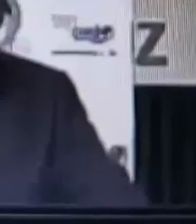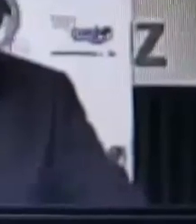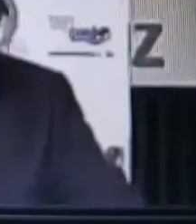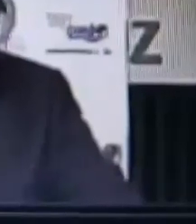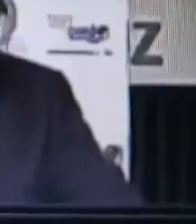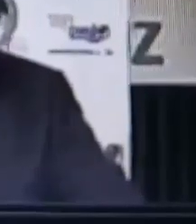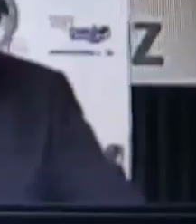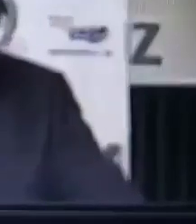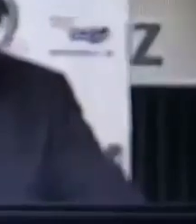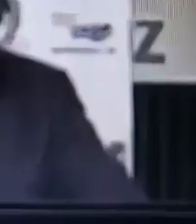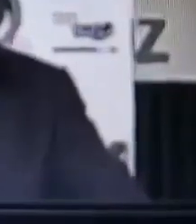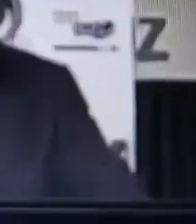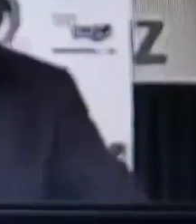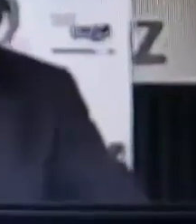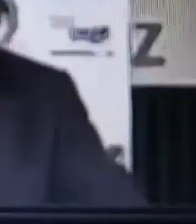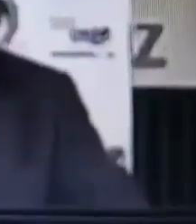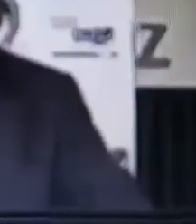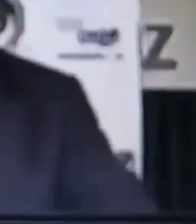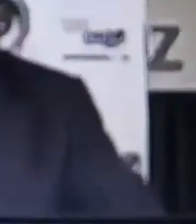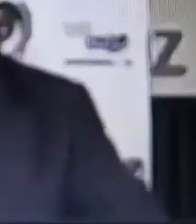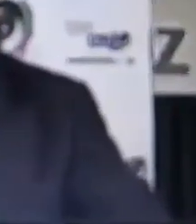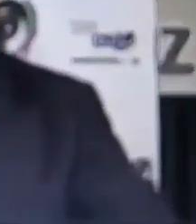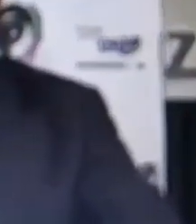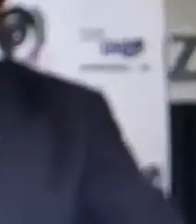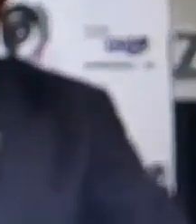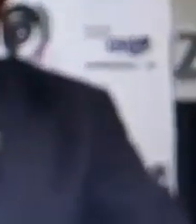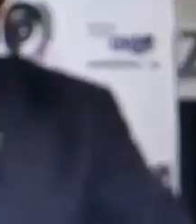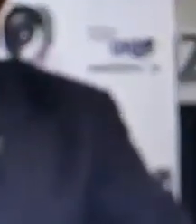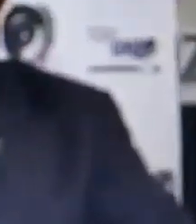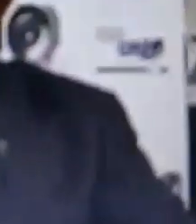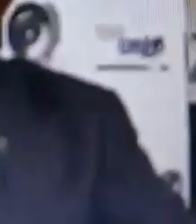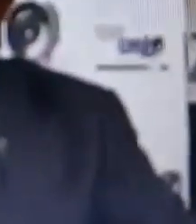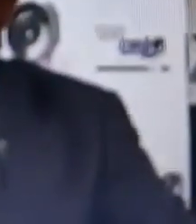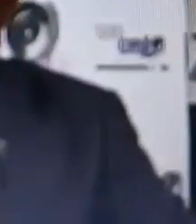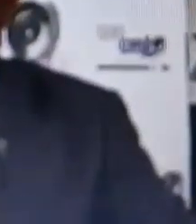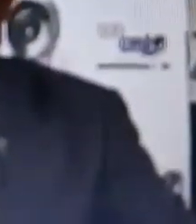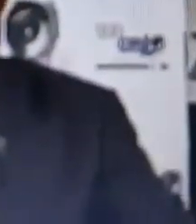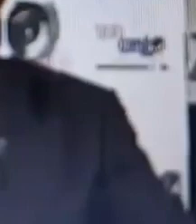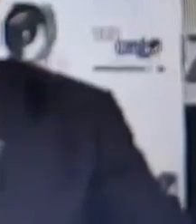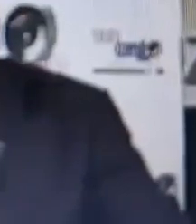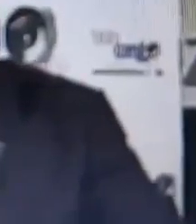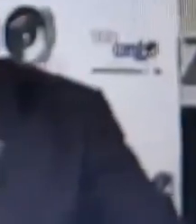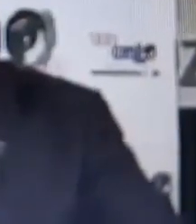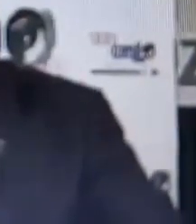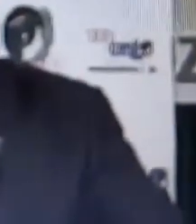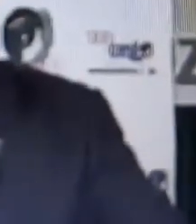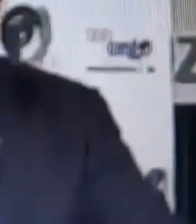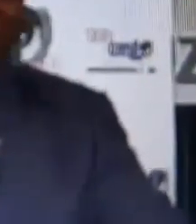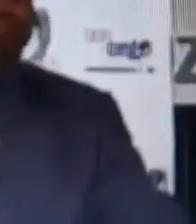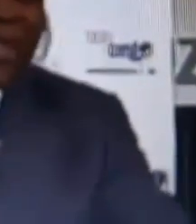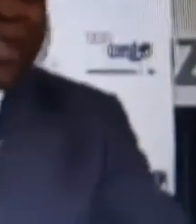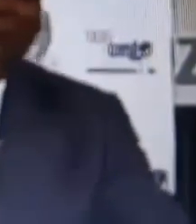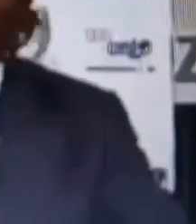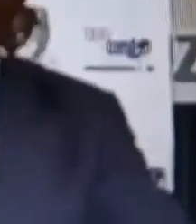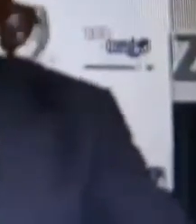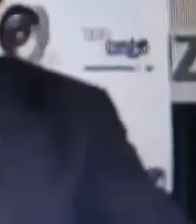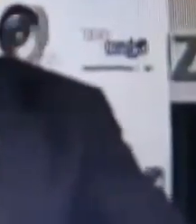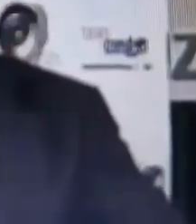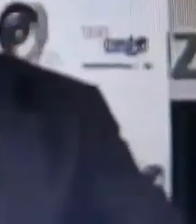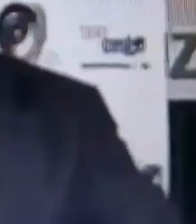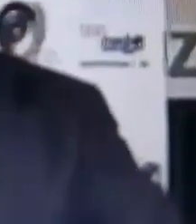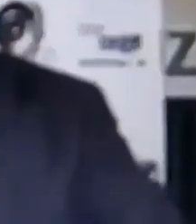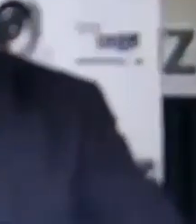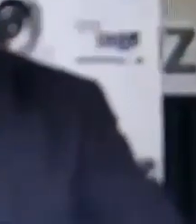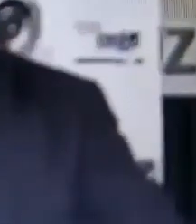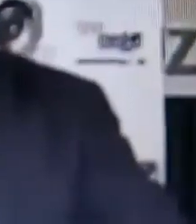positionné, tout le monde était unanime là-dessus. Deuxièmement, du point de vue de sa clientèle politique, il a une clientèle beaucoup, beaucoup plus engagée, plus virulente, je dirais